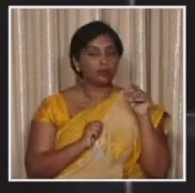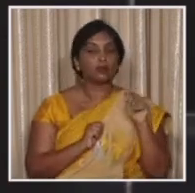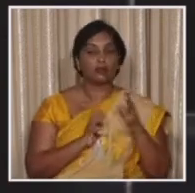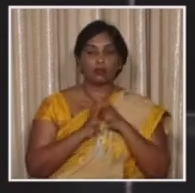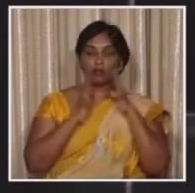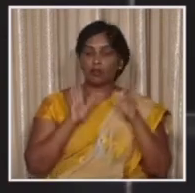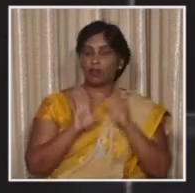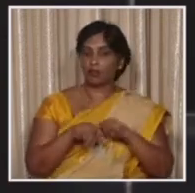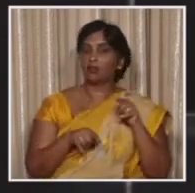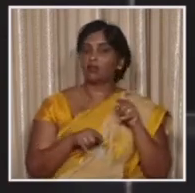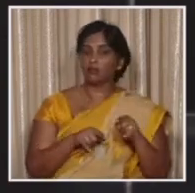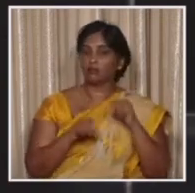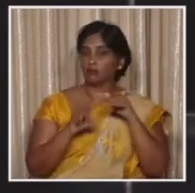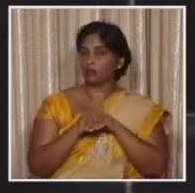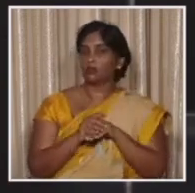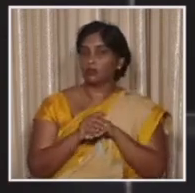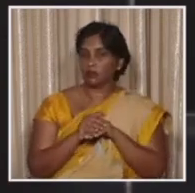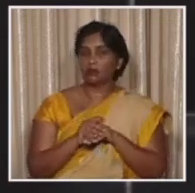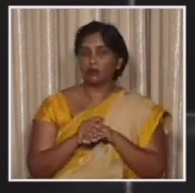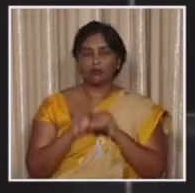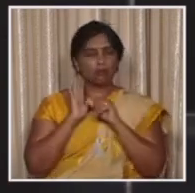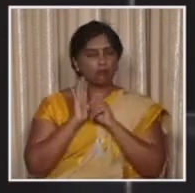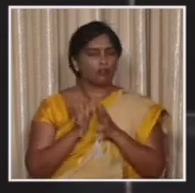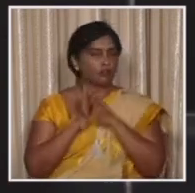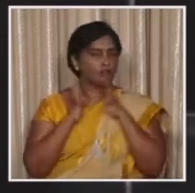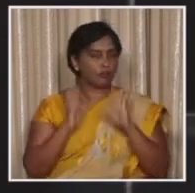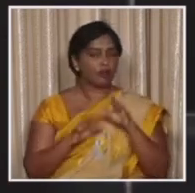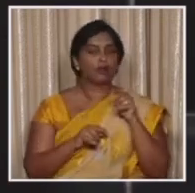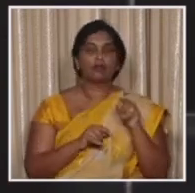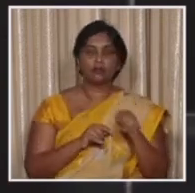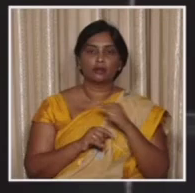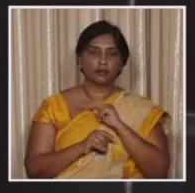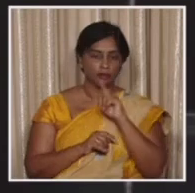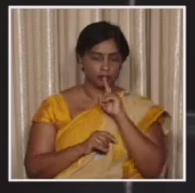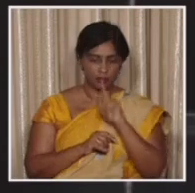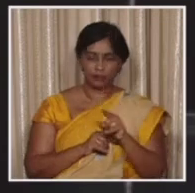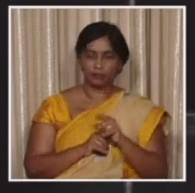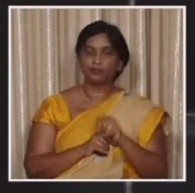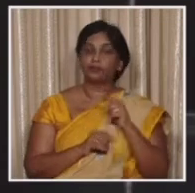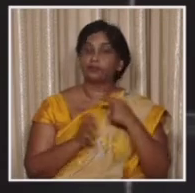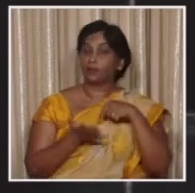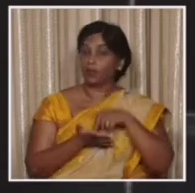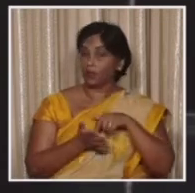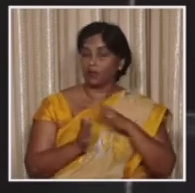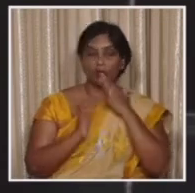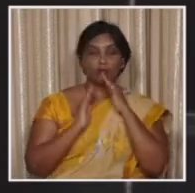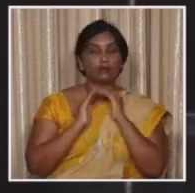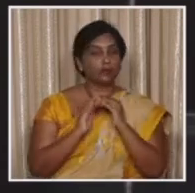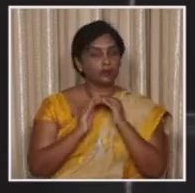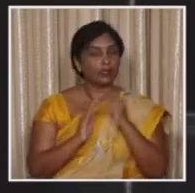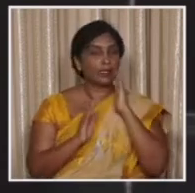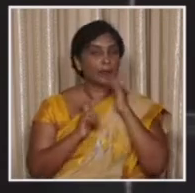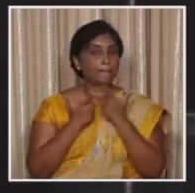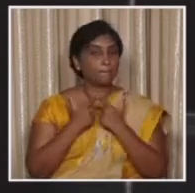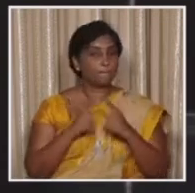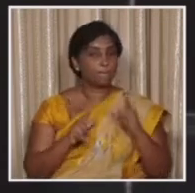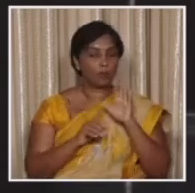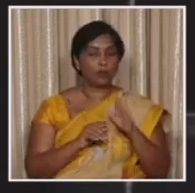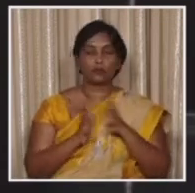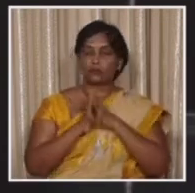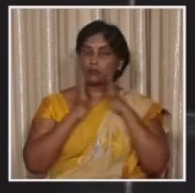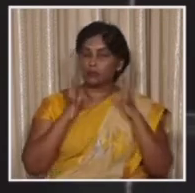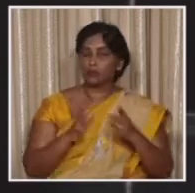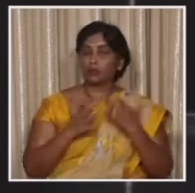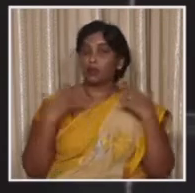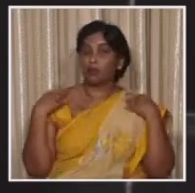වැඩි සිසුන් ප්‍රමාණයක් ඉන්න කලාපයන්ට අසාධාරණයක් සිදු වෙලා තිබෙන බව ඔවුන් කියා සිටිනවා. නගරබද පාසල්වල ඉංග්‍රීසි භාෂාව වෙනුවෙන් විශාල